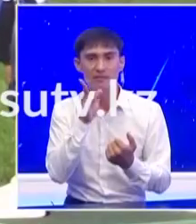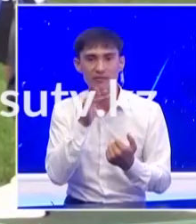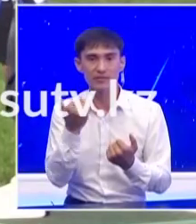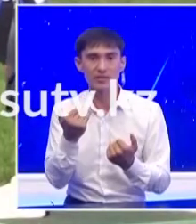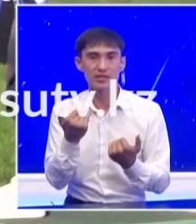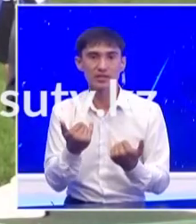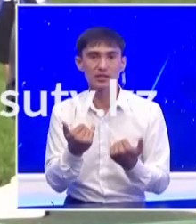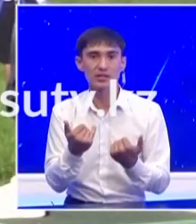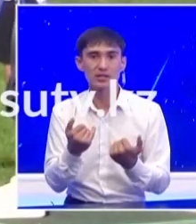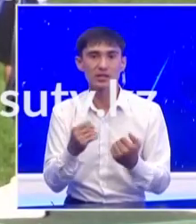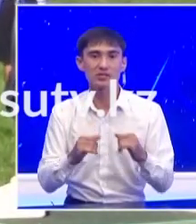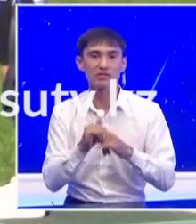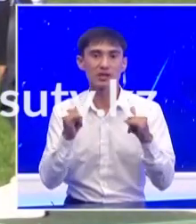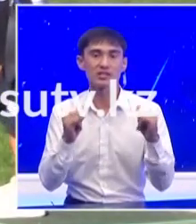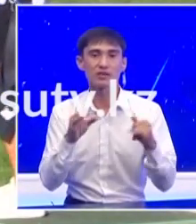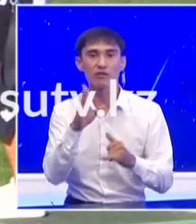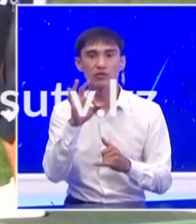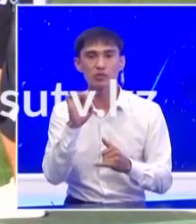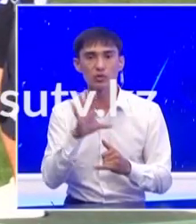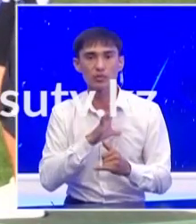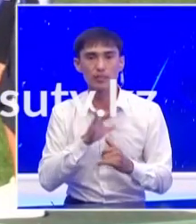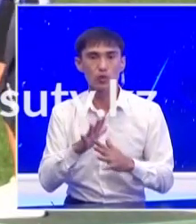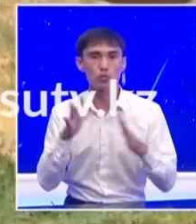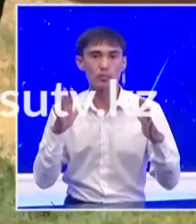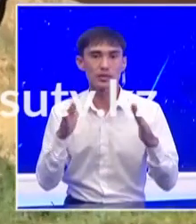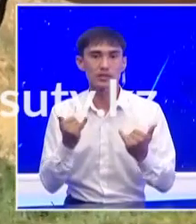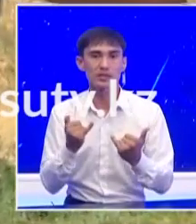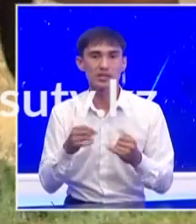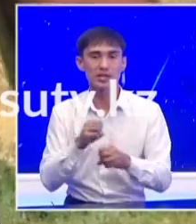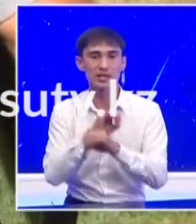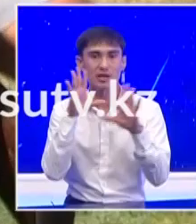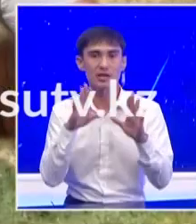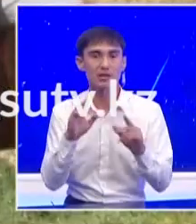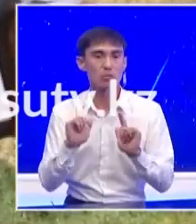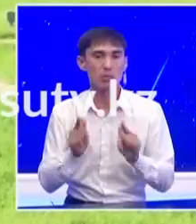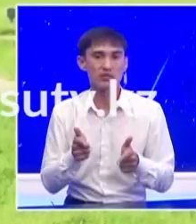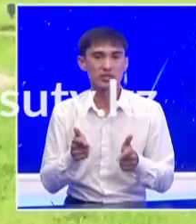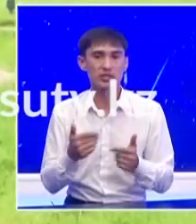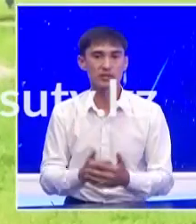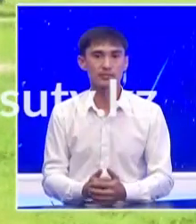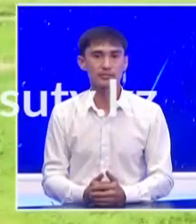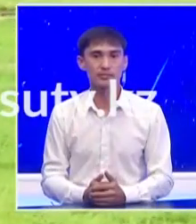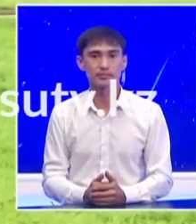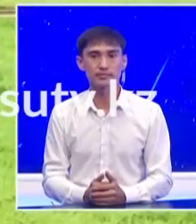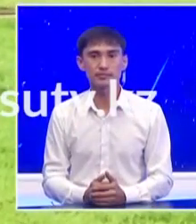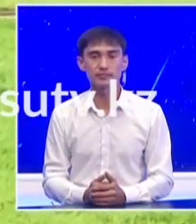развивается в сторону Востока. Проведение крупнейших мировых стартов в Казахстане – яркое тому подтверждение.